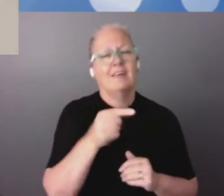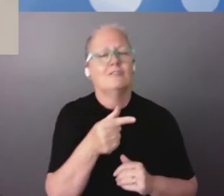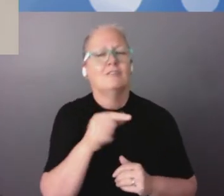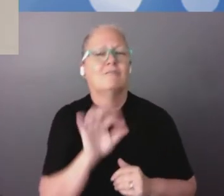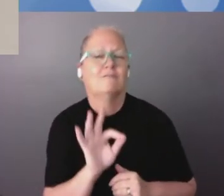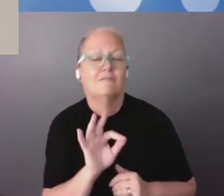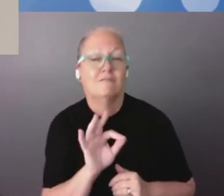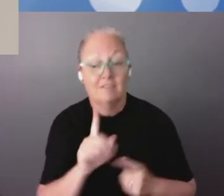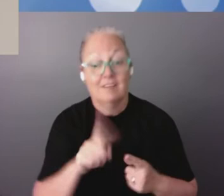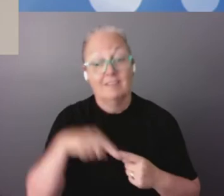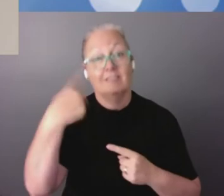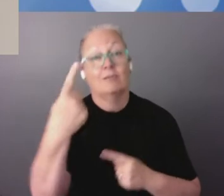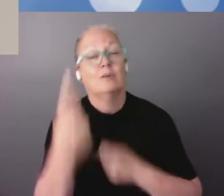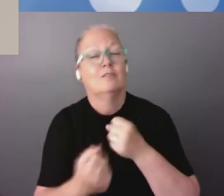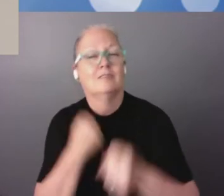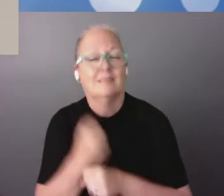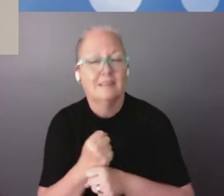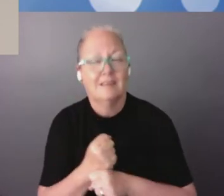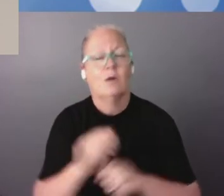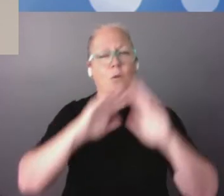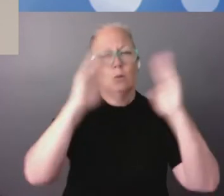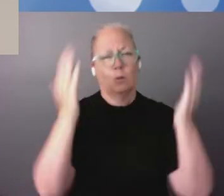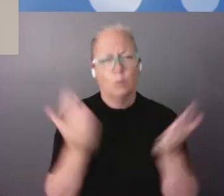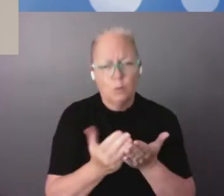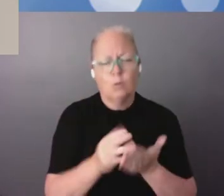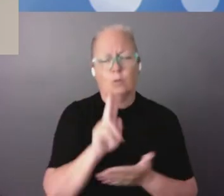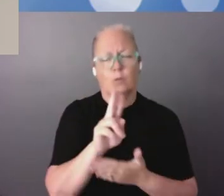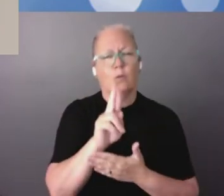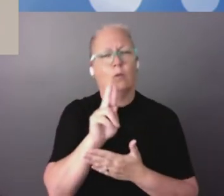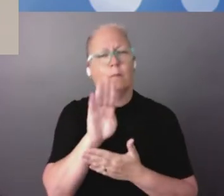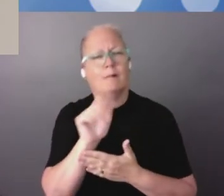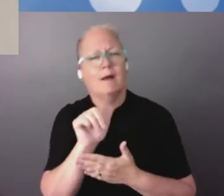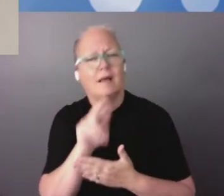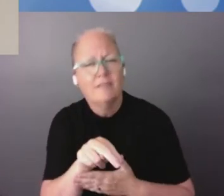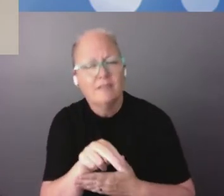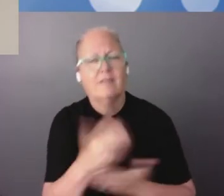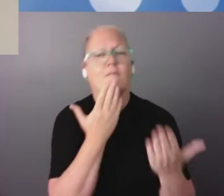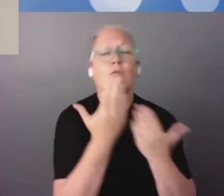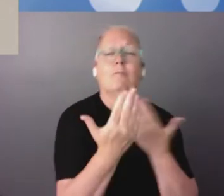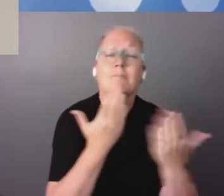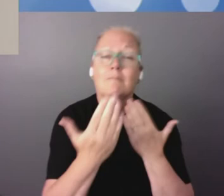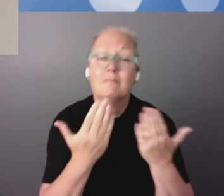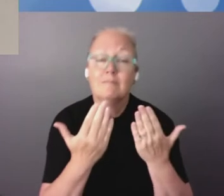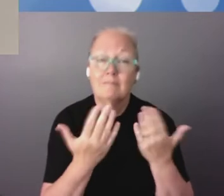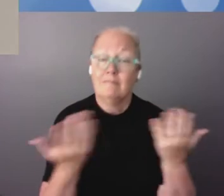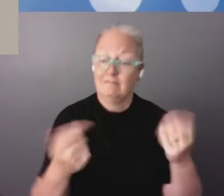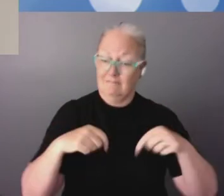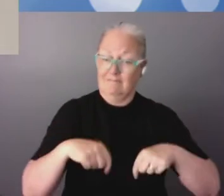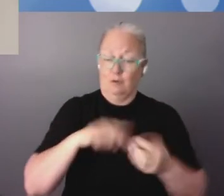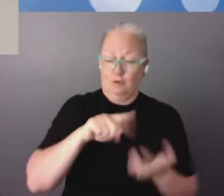WUF 11. Qui sera un autre grand sommet. Ça prouve combien Katowice sont